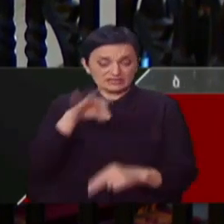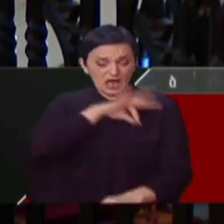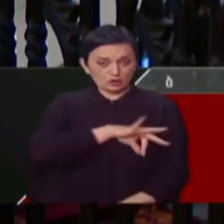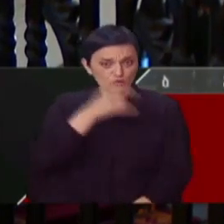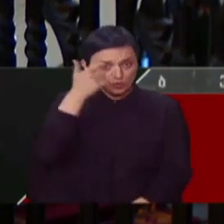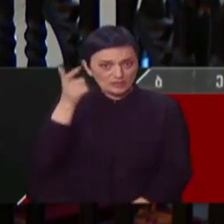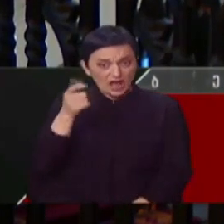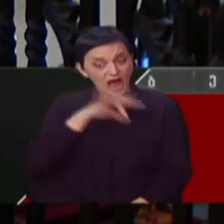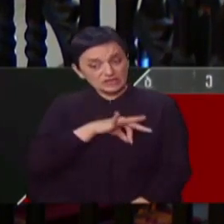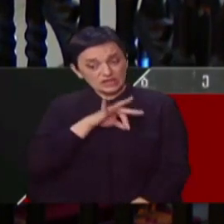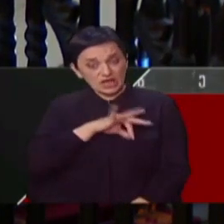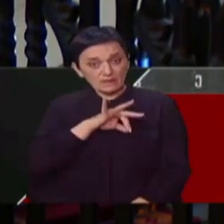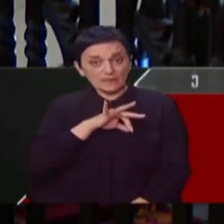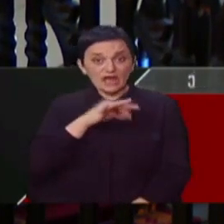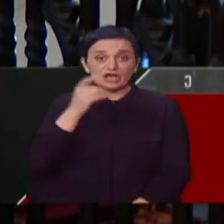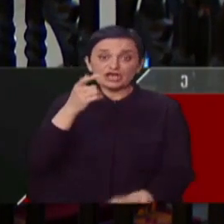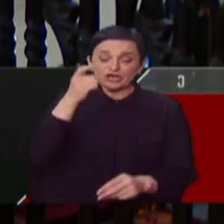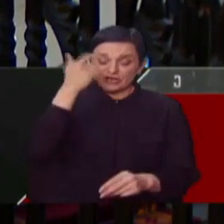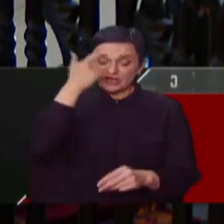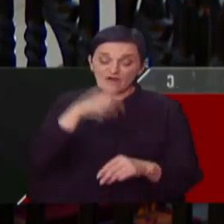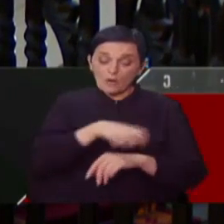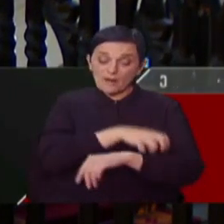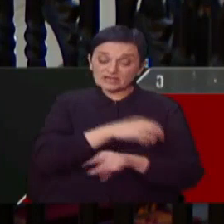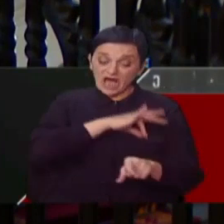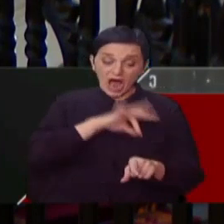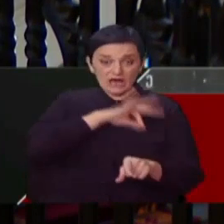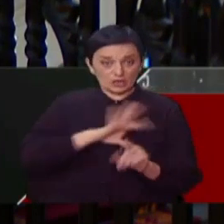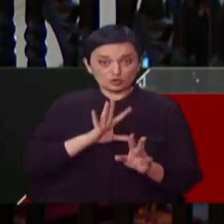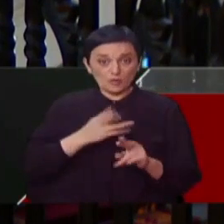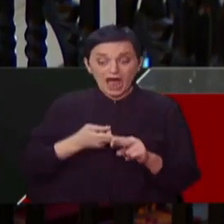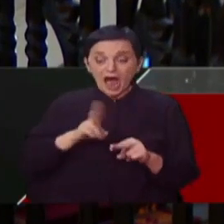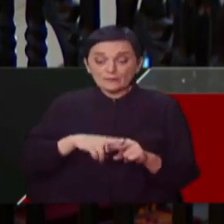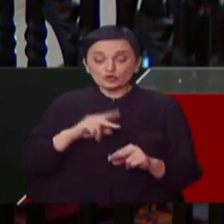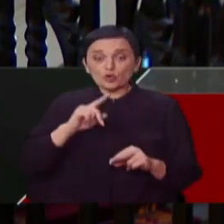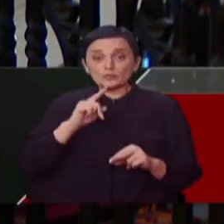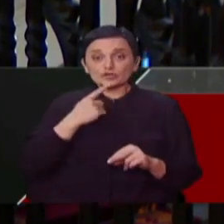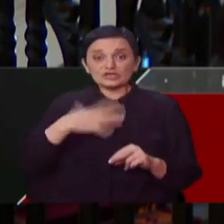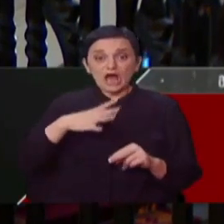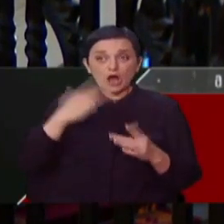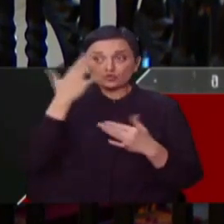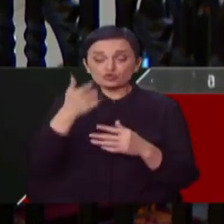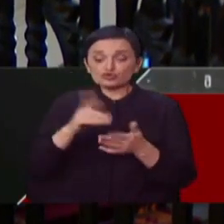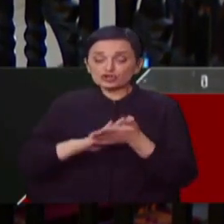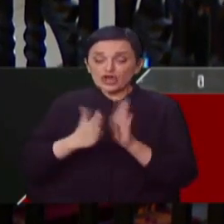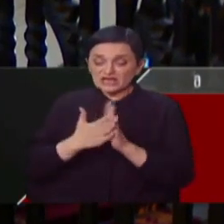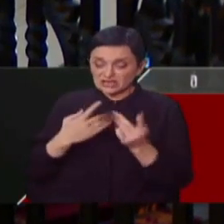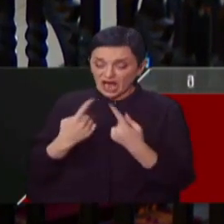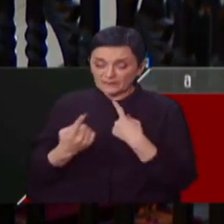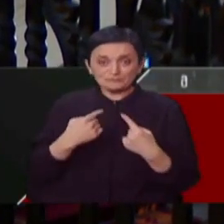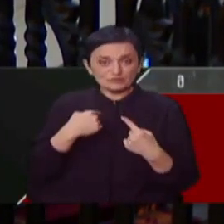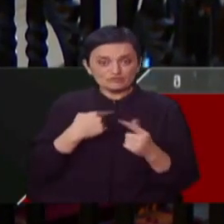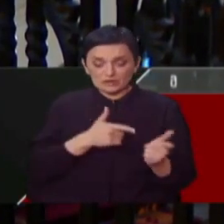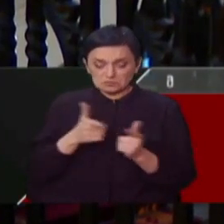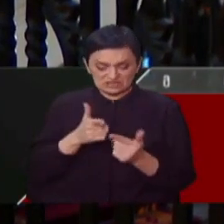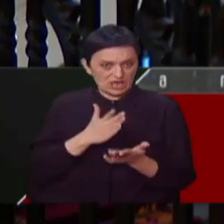ივანიშვილს, არ აწყობს. აწყობს ივანიშვილის პარტიას, არ აწყობს ივანიშვილის პარტიას. და ამიტომ ჭირს ქართულ ოცნებასთან შეთანხმება, თუ არა ჩვენ მზადა ვართ,